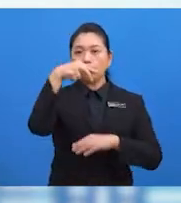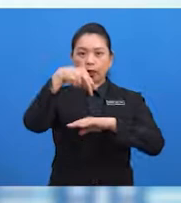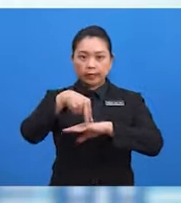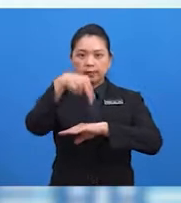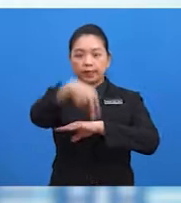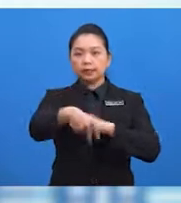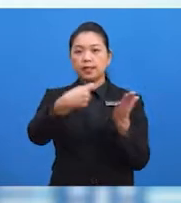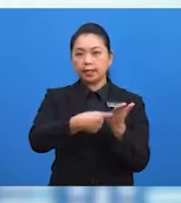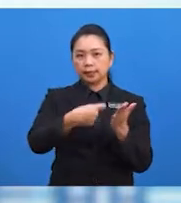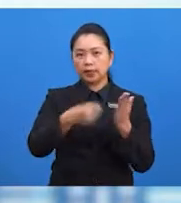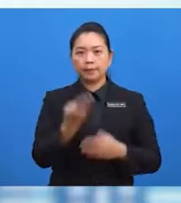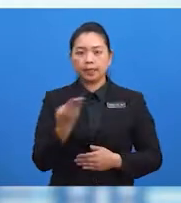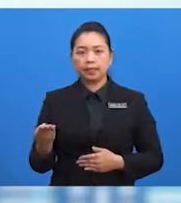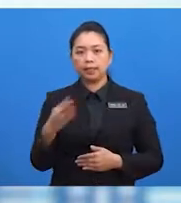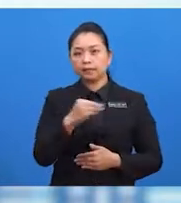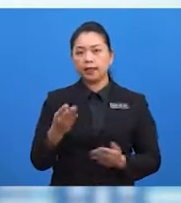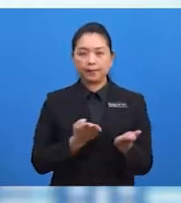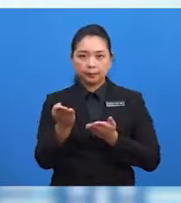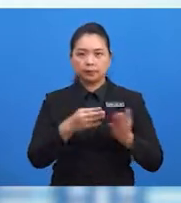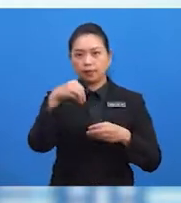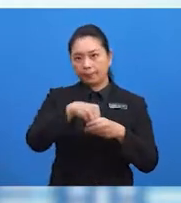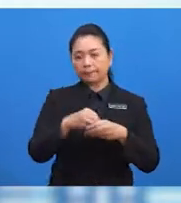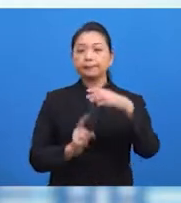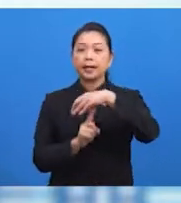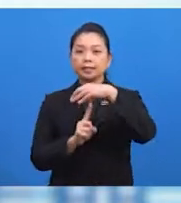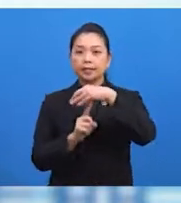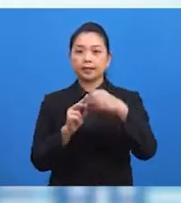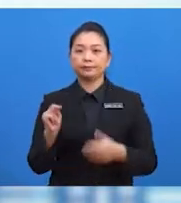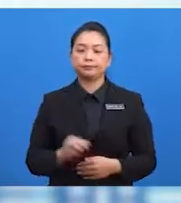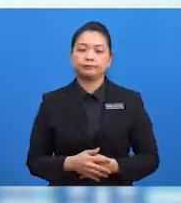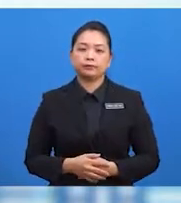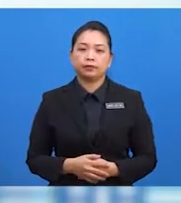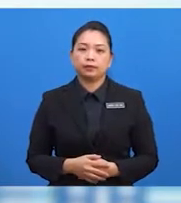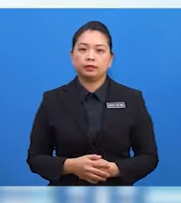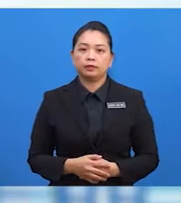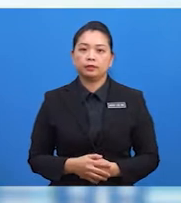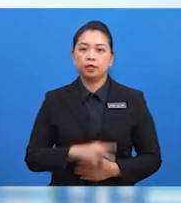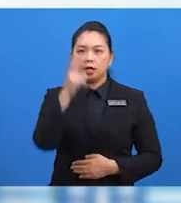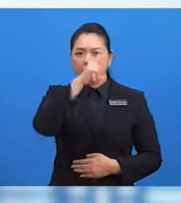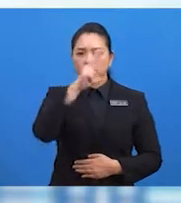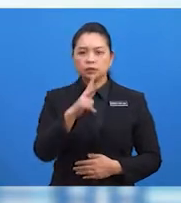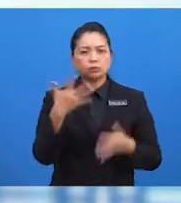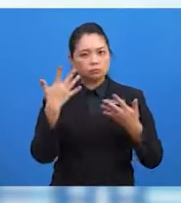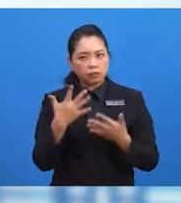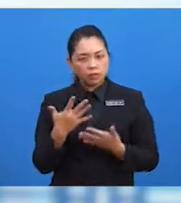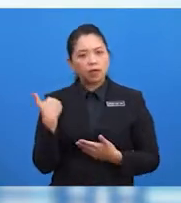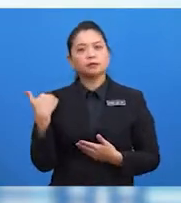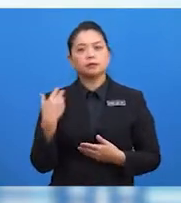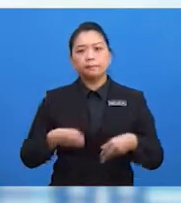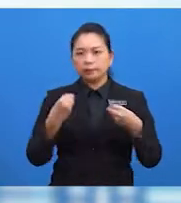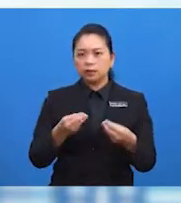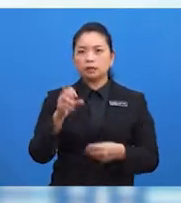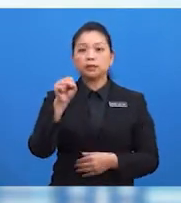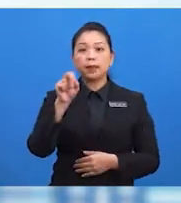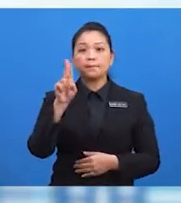menurunkan harga barang dan perkhidmatan dalam pasaran. Kerajaan juga memberi subsidi kepada